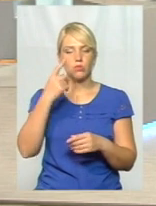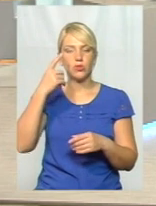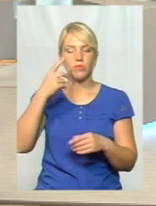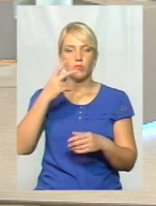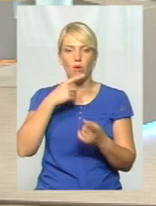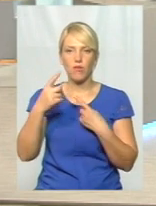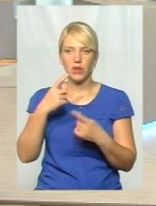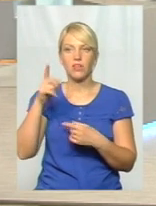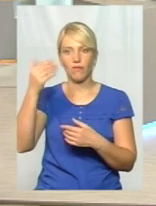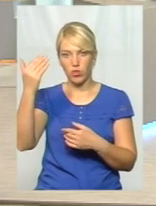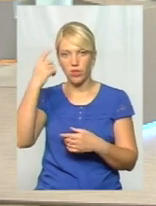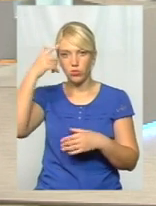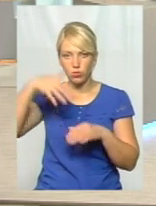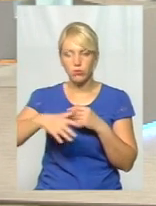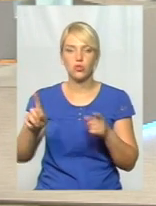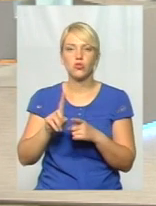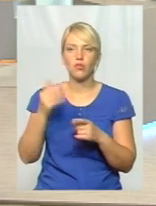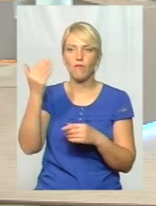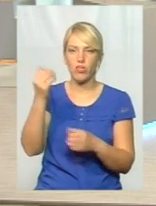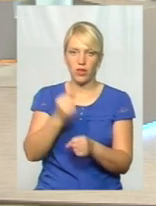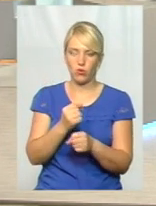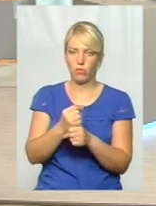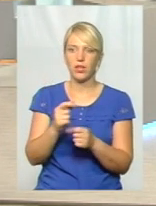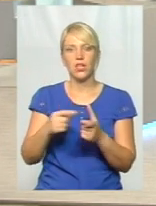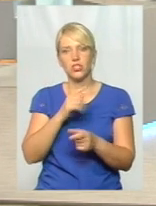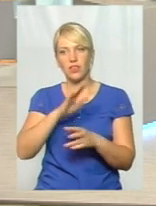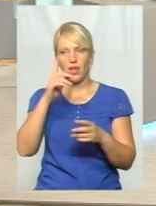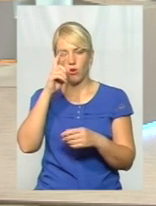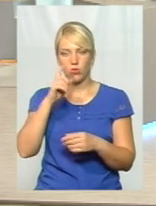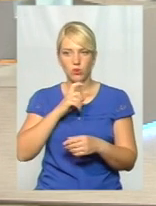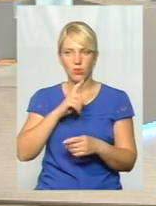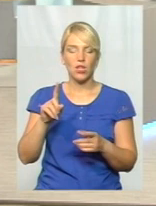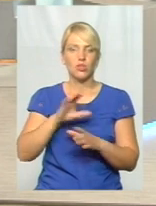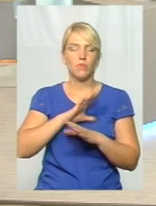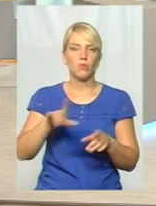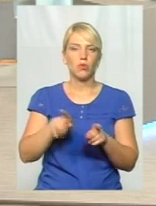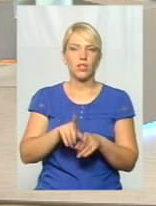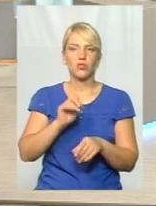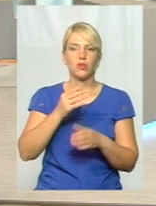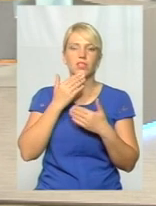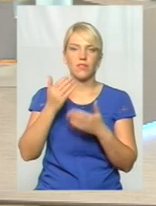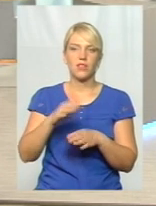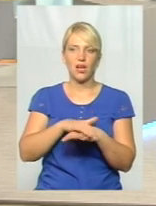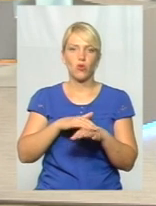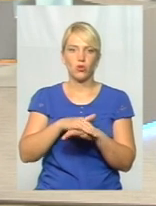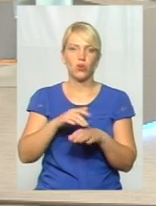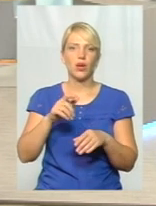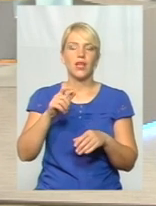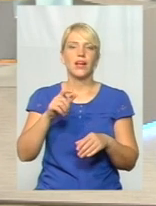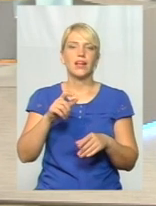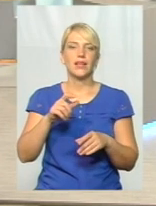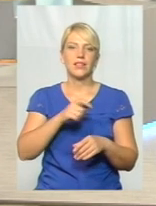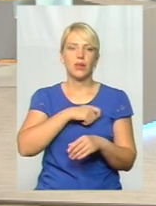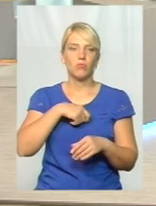вони роблять, чи вони не розуміють. Щоб не вийшло так, що на звернення народного депутата вони відписуються, що вони не до кінця володіють